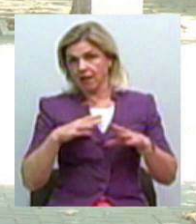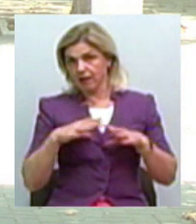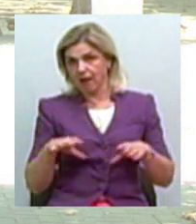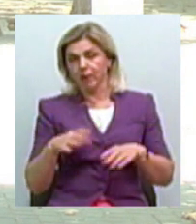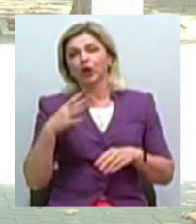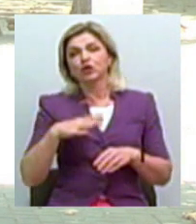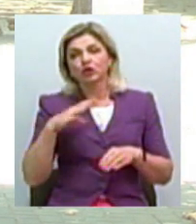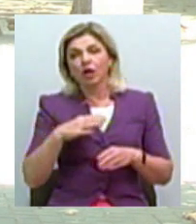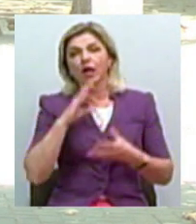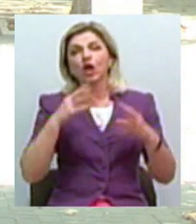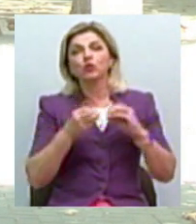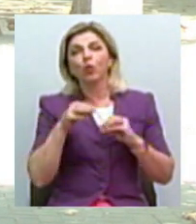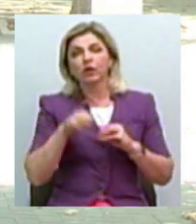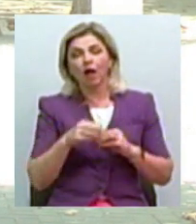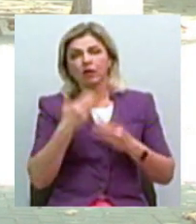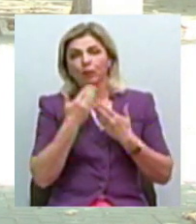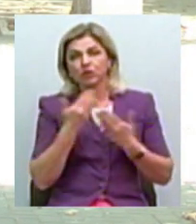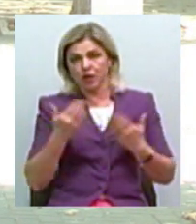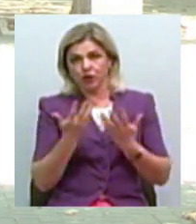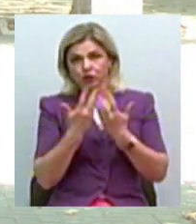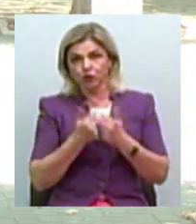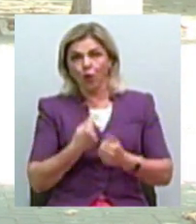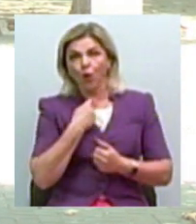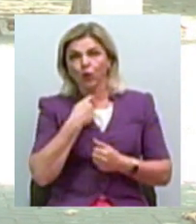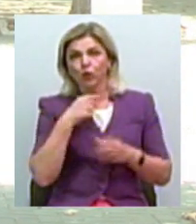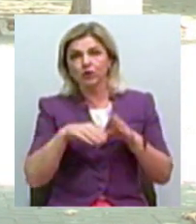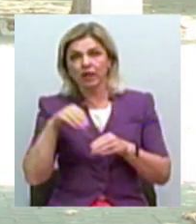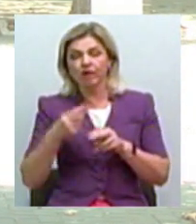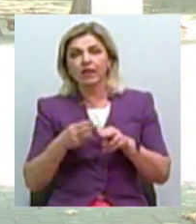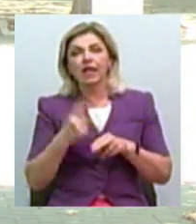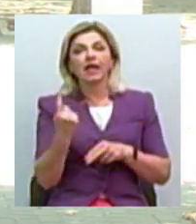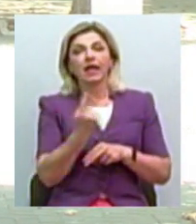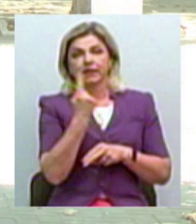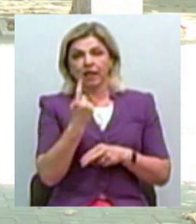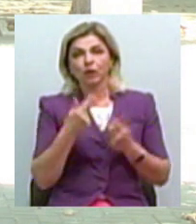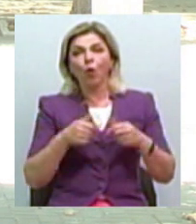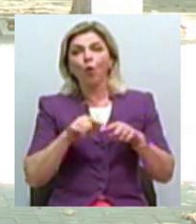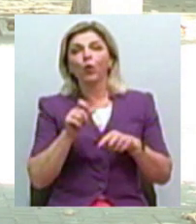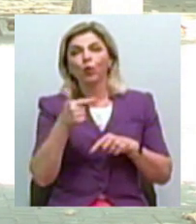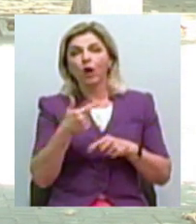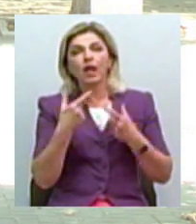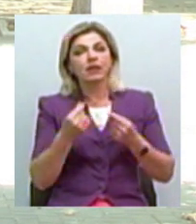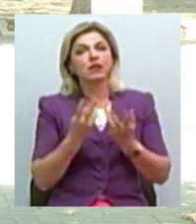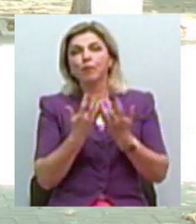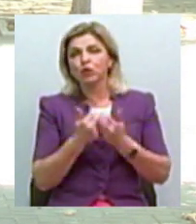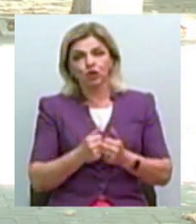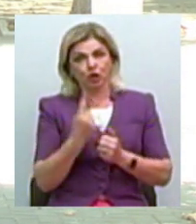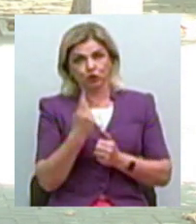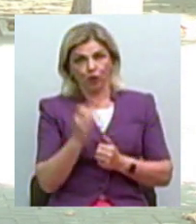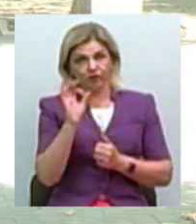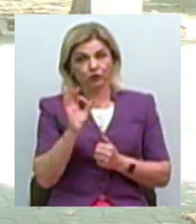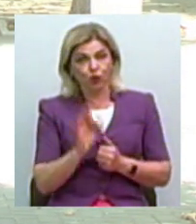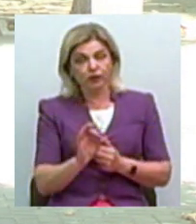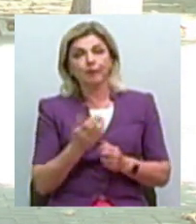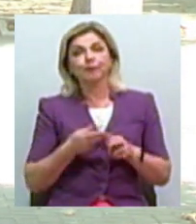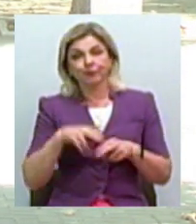результати остаточного підрахунку голосів. Це дійсно єдиний округ, на якому ще не дорахували 100%. Але ми сподіваємося,